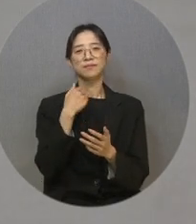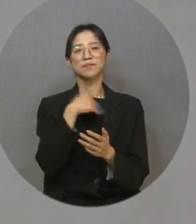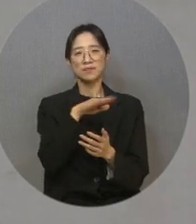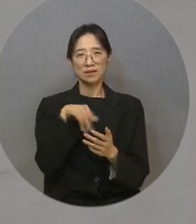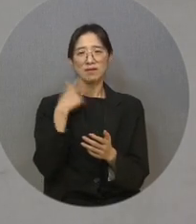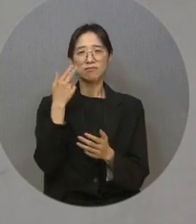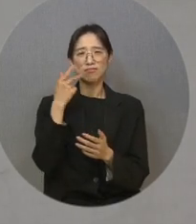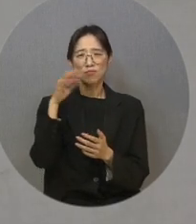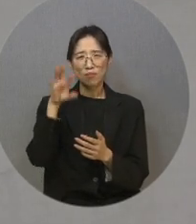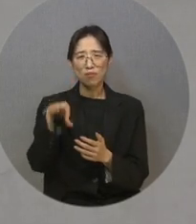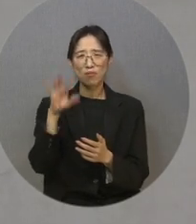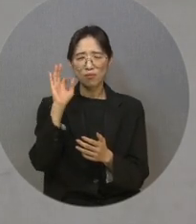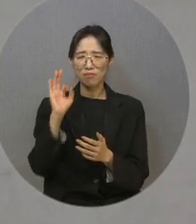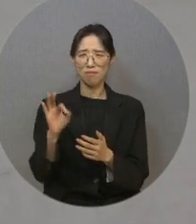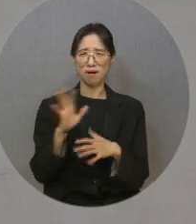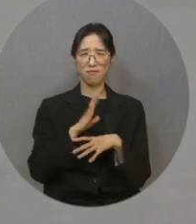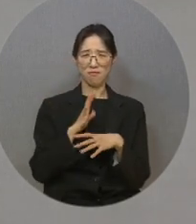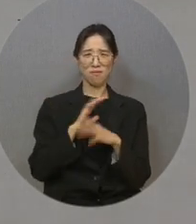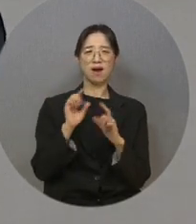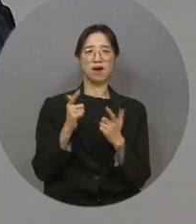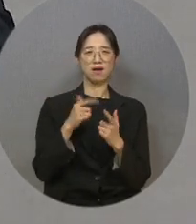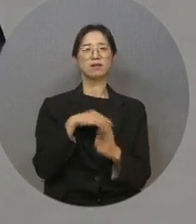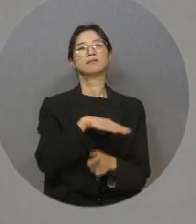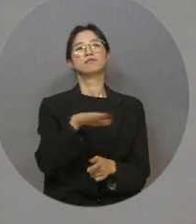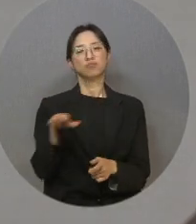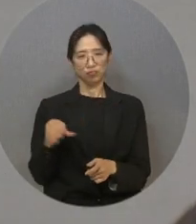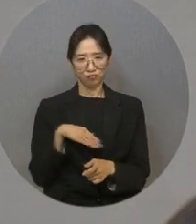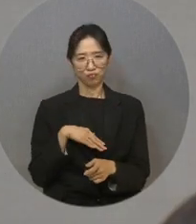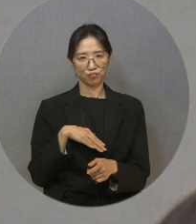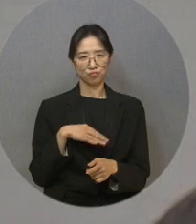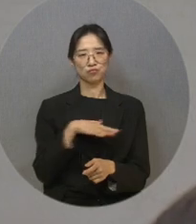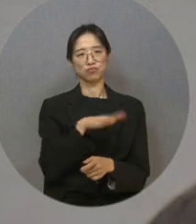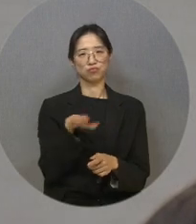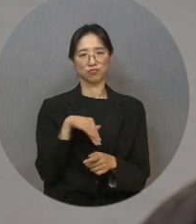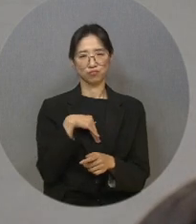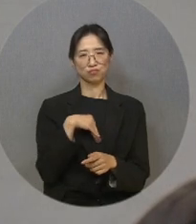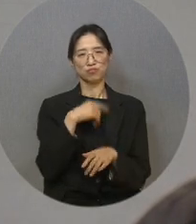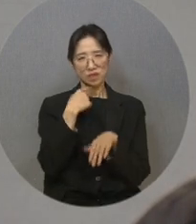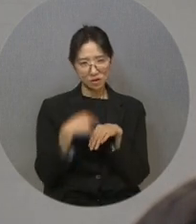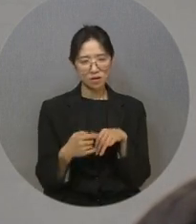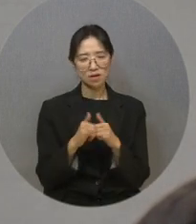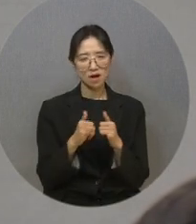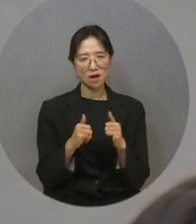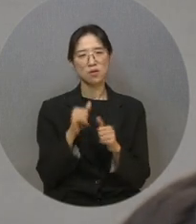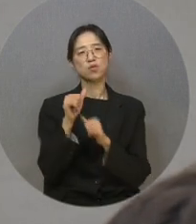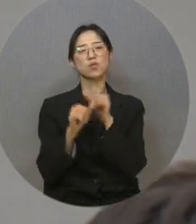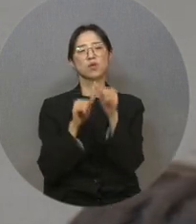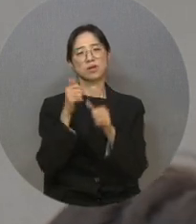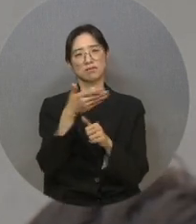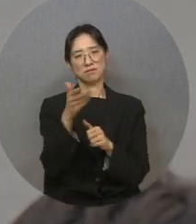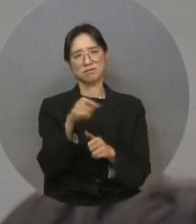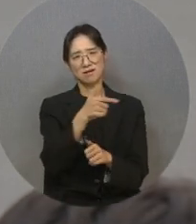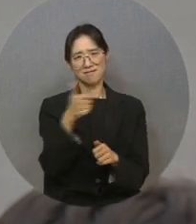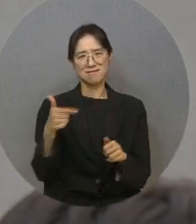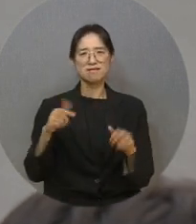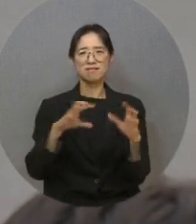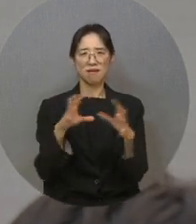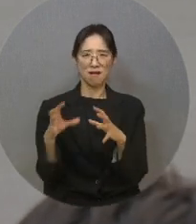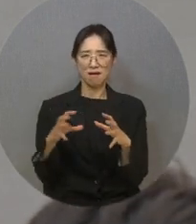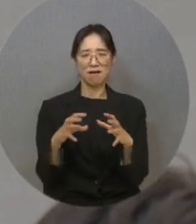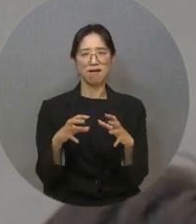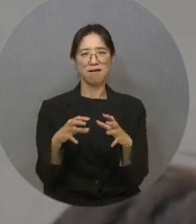미국에 겁먹는 게 아니라 적어도 우리도 우리 민족도 우리 조상님들은 이 강대한